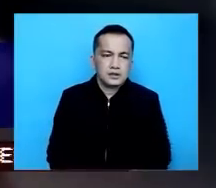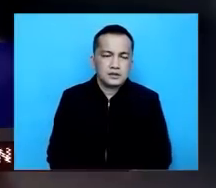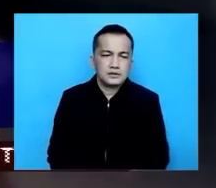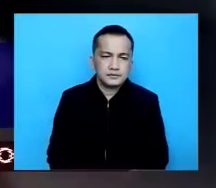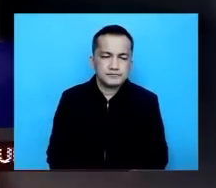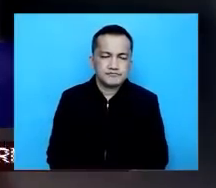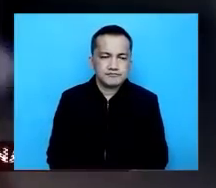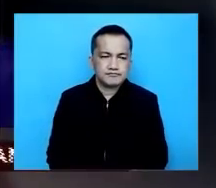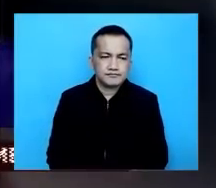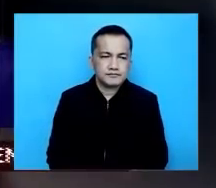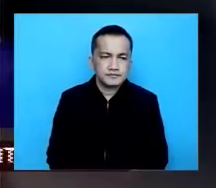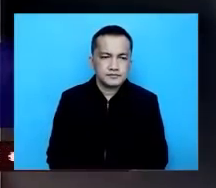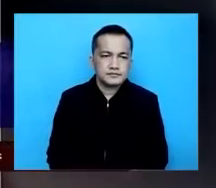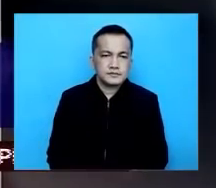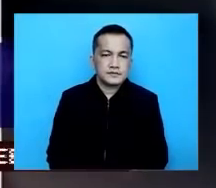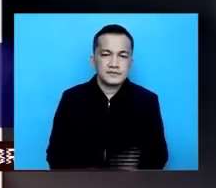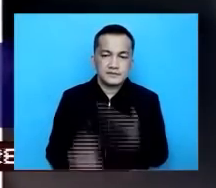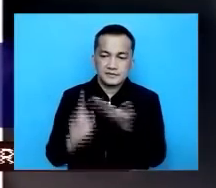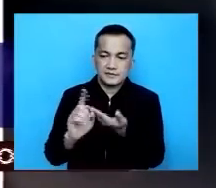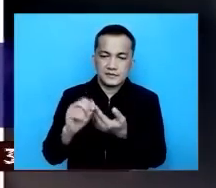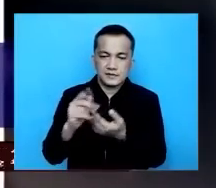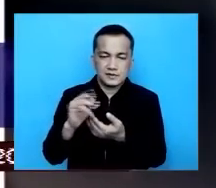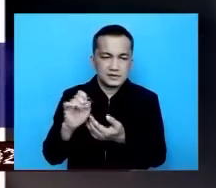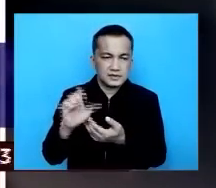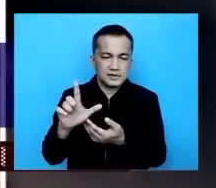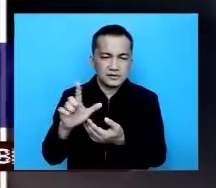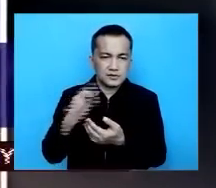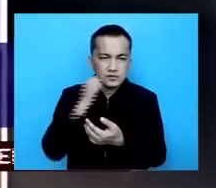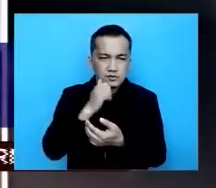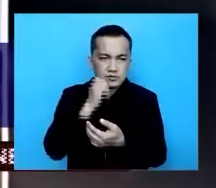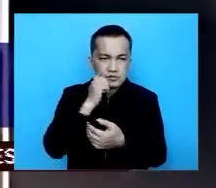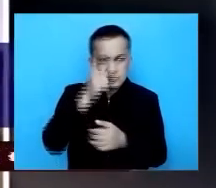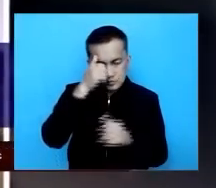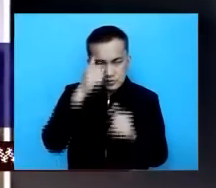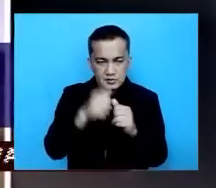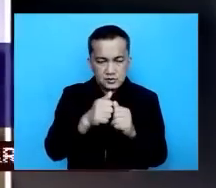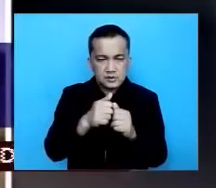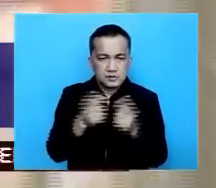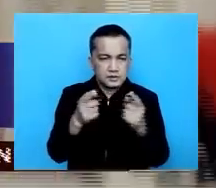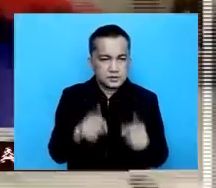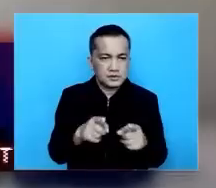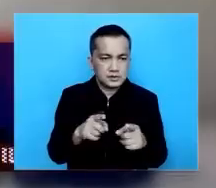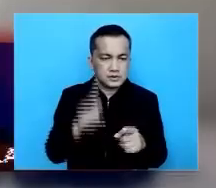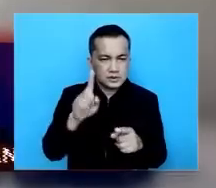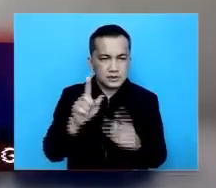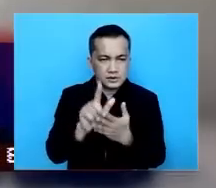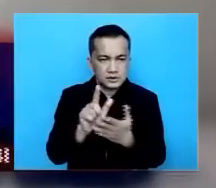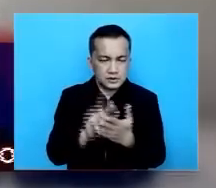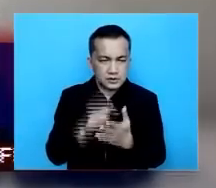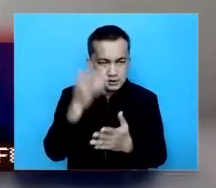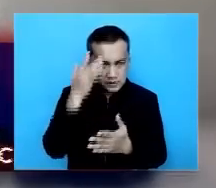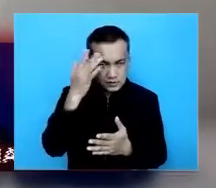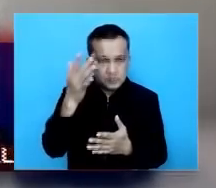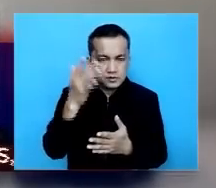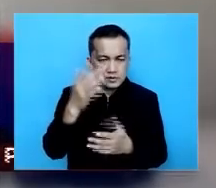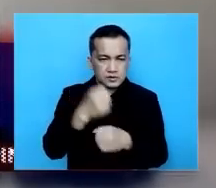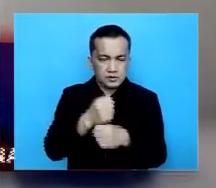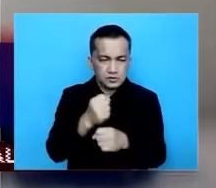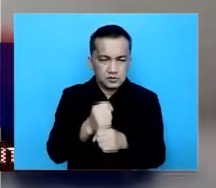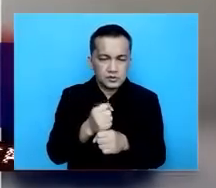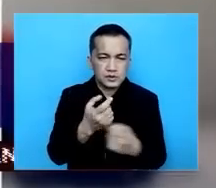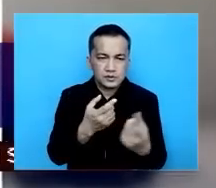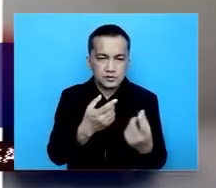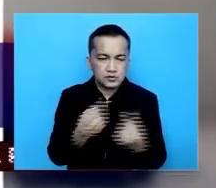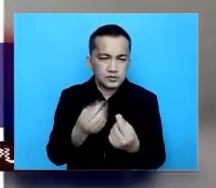Hindi raw makakalimutan ni Angel ang pangyayaring ito. Isang aral lang daw ang natutunan ni Angel. Yan ang gumawa ng mabuti sa